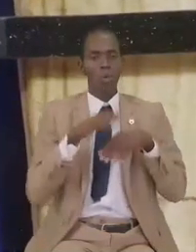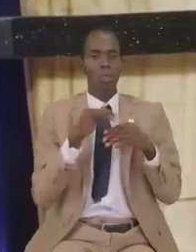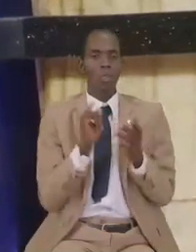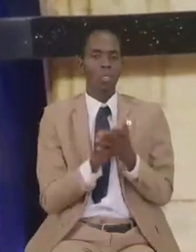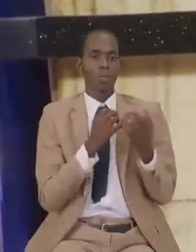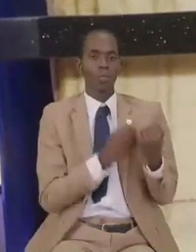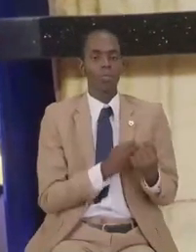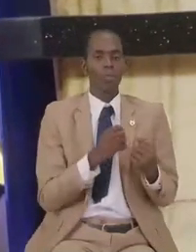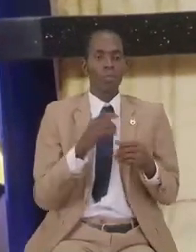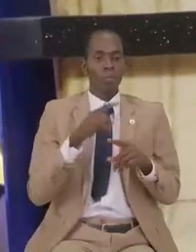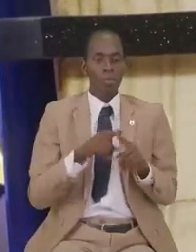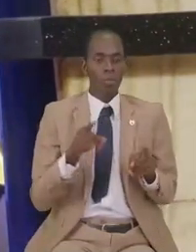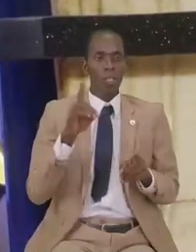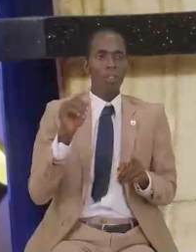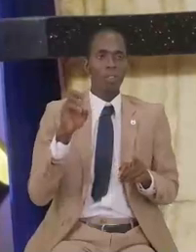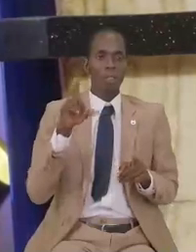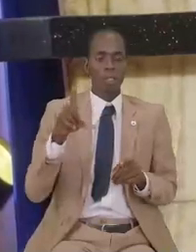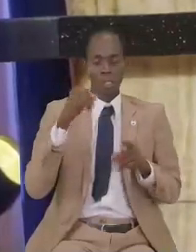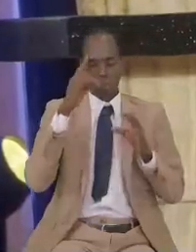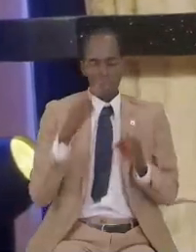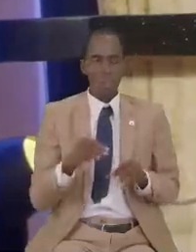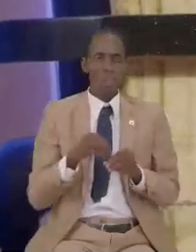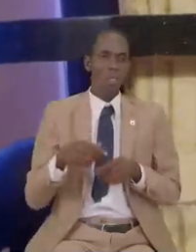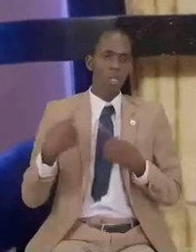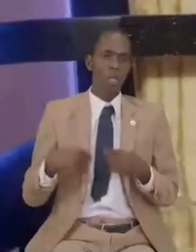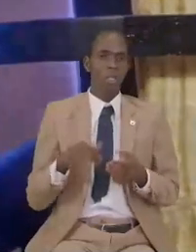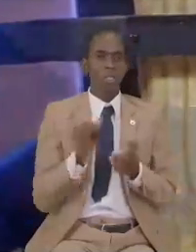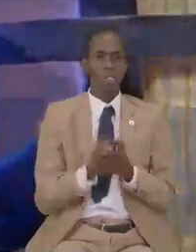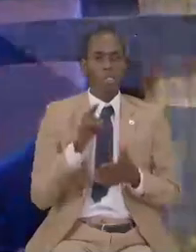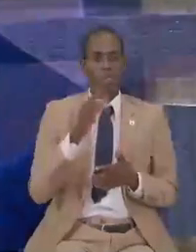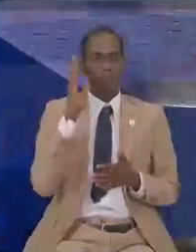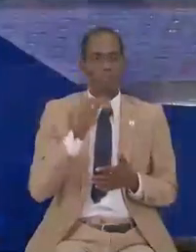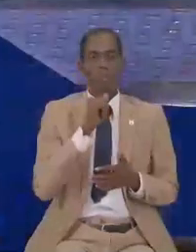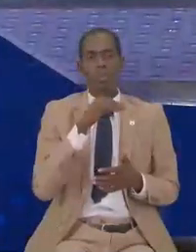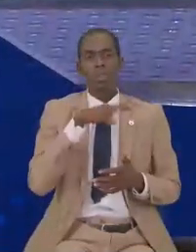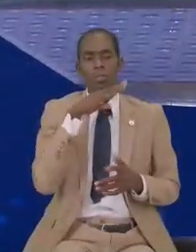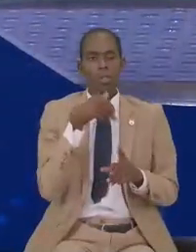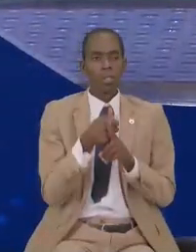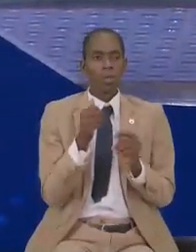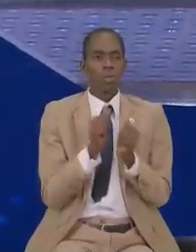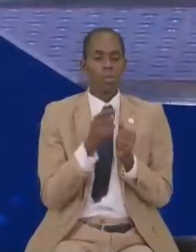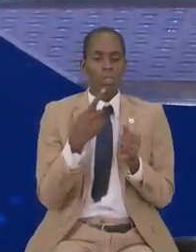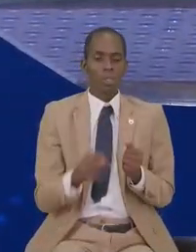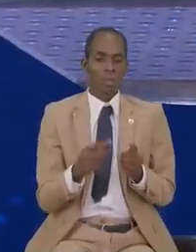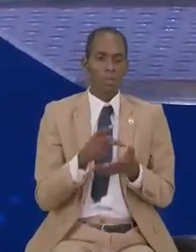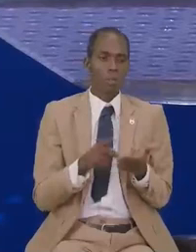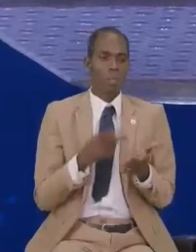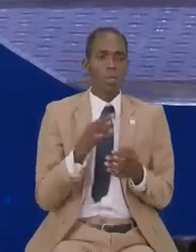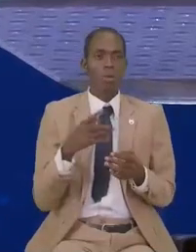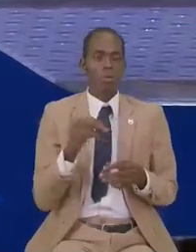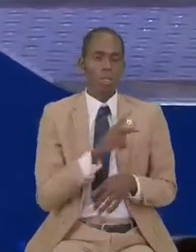résolut de ne pas se souiller par les mets du roi et par le